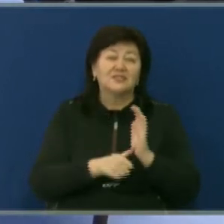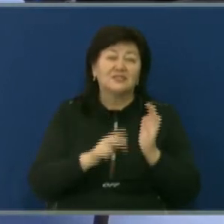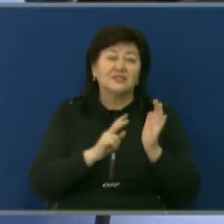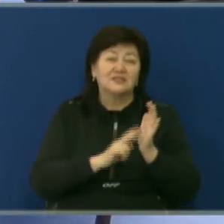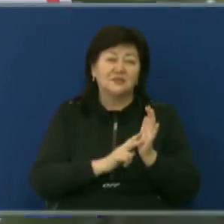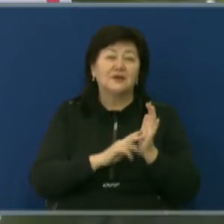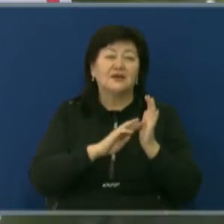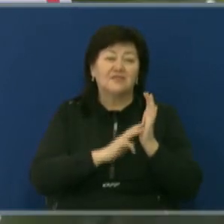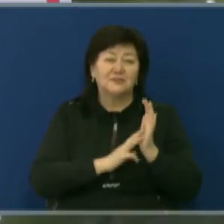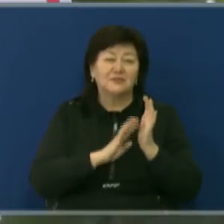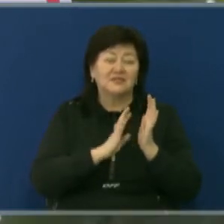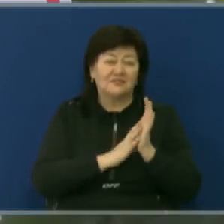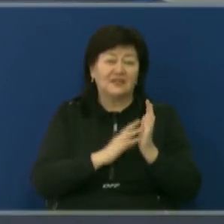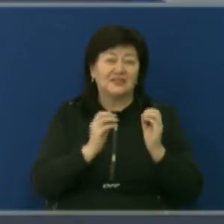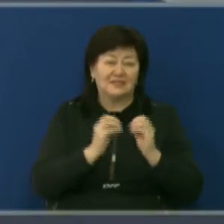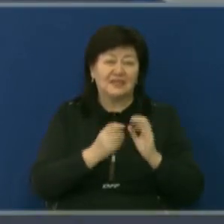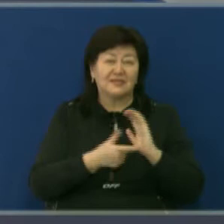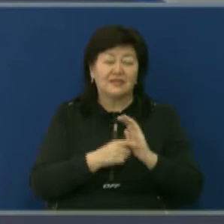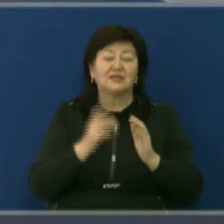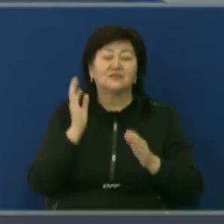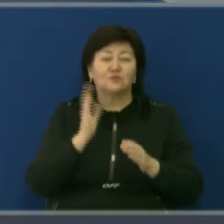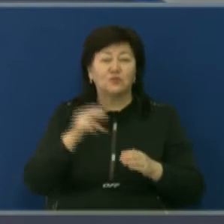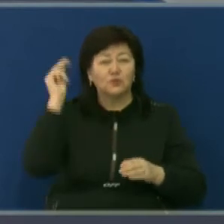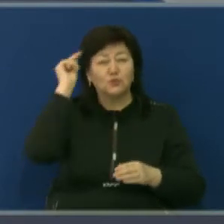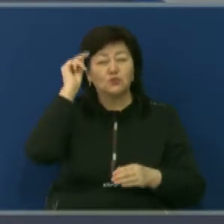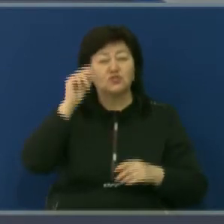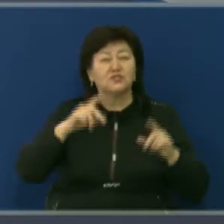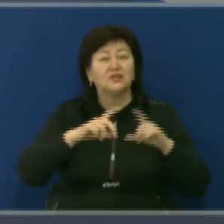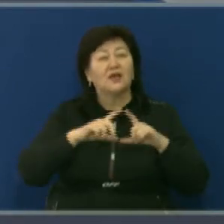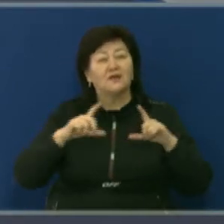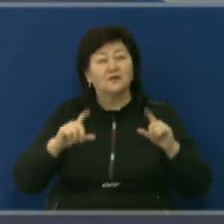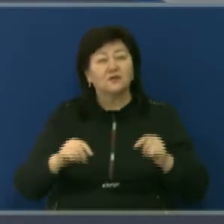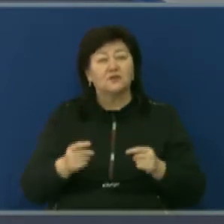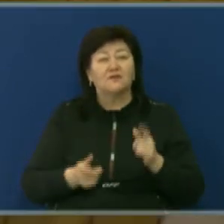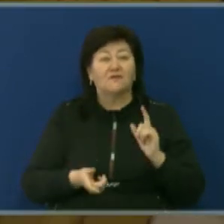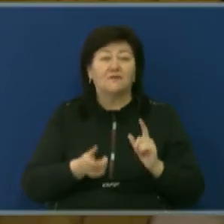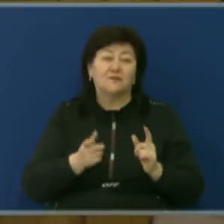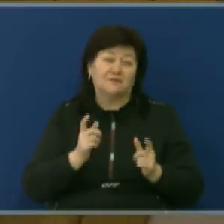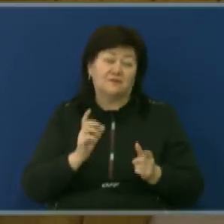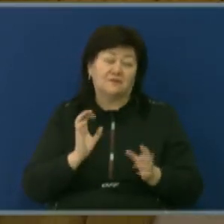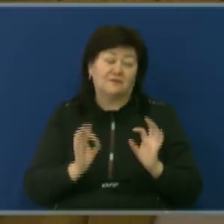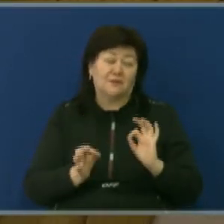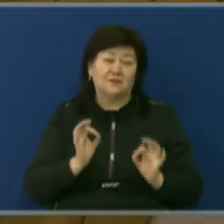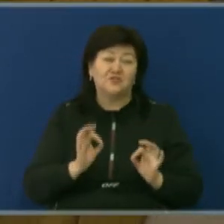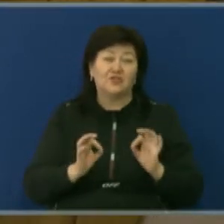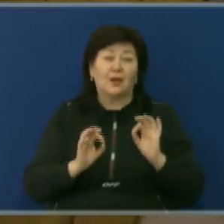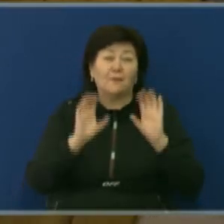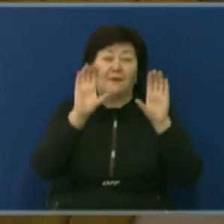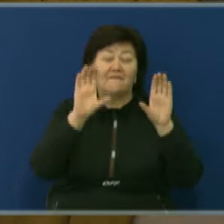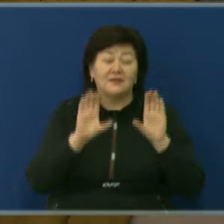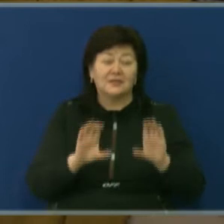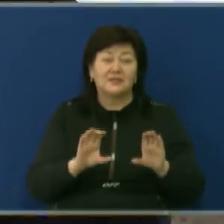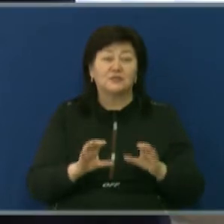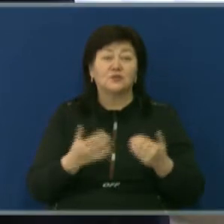классов. Единственным и главным условием при обучении школьников в обычном формате является строгое соблюдение